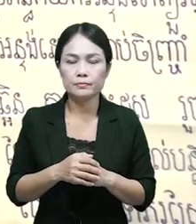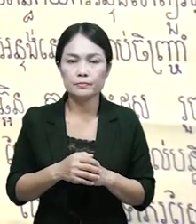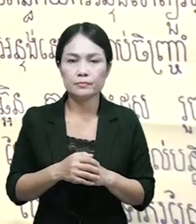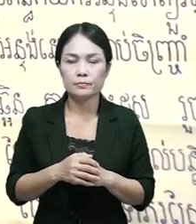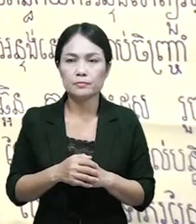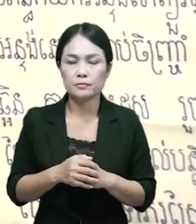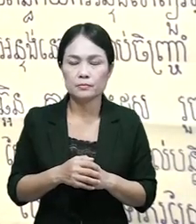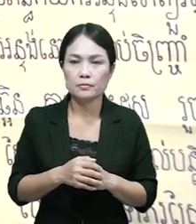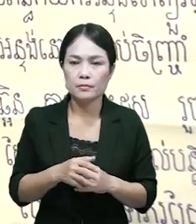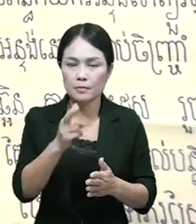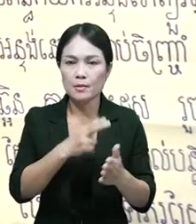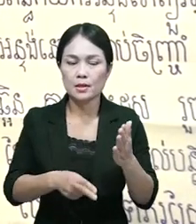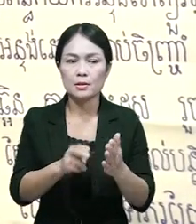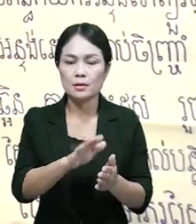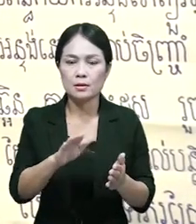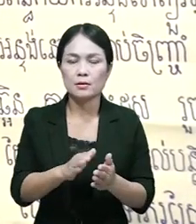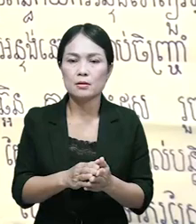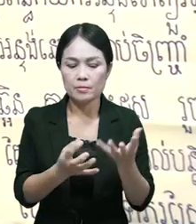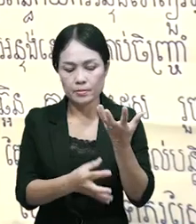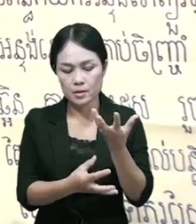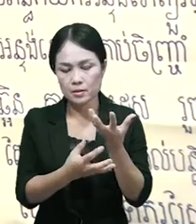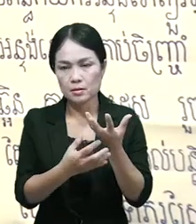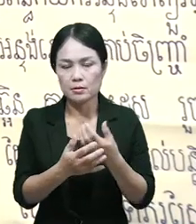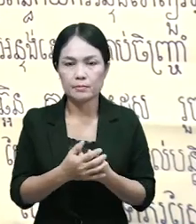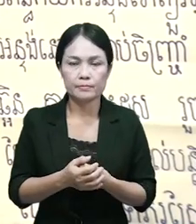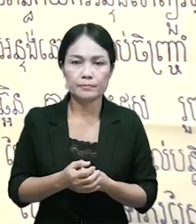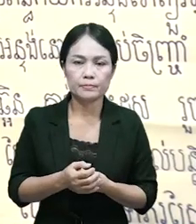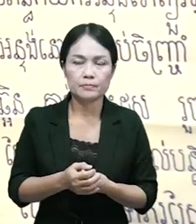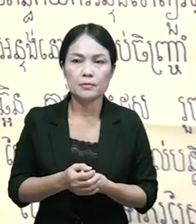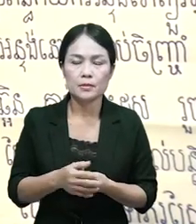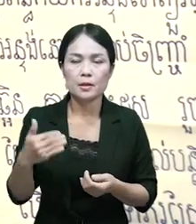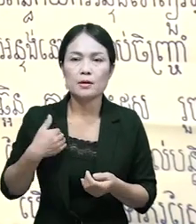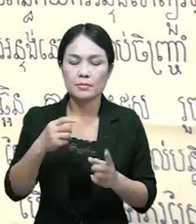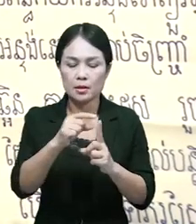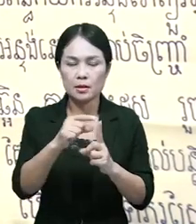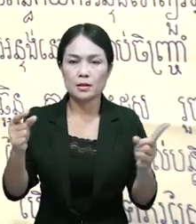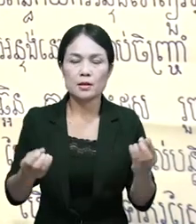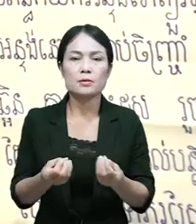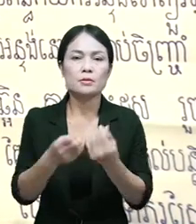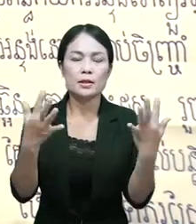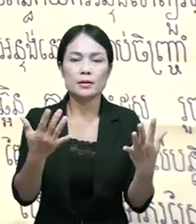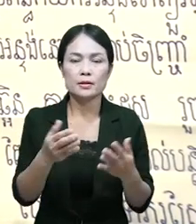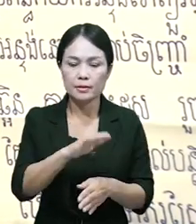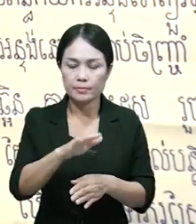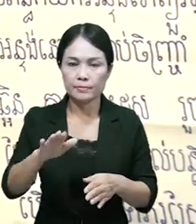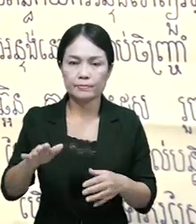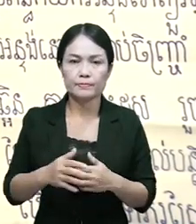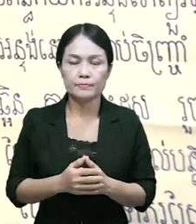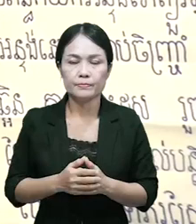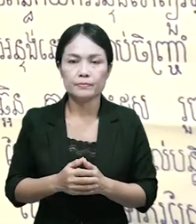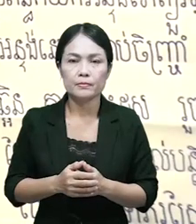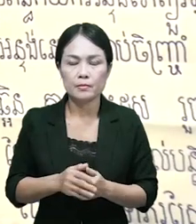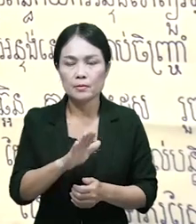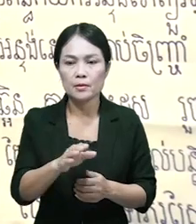ចាអីទៀតកូនស្លហើយនៅមានកិរិយាច្រើនទៀតណាកូនណា